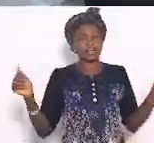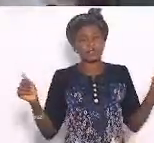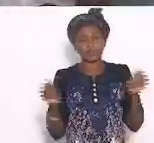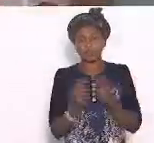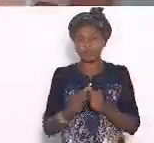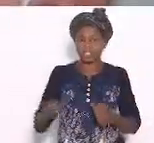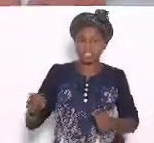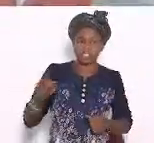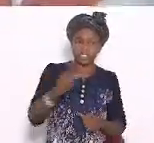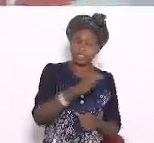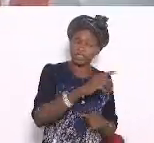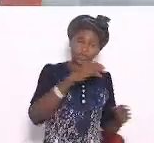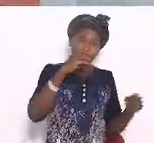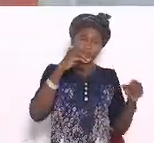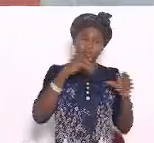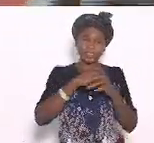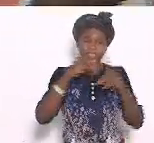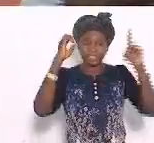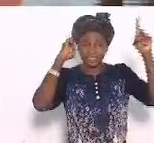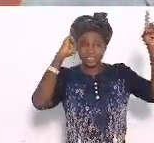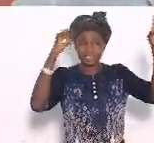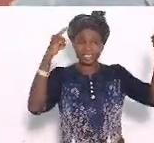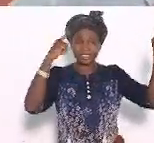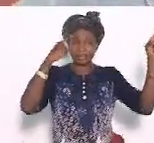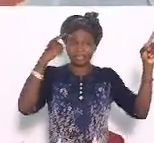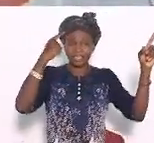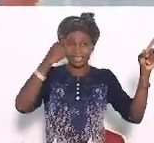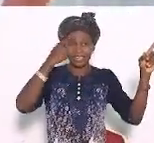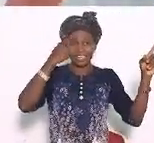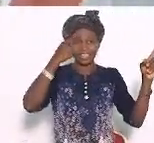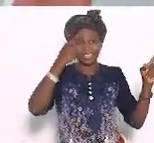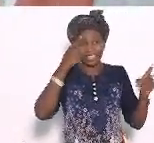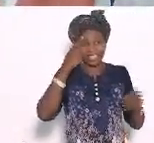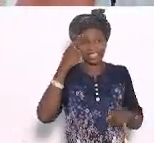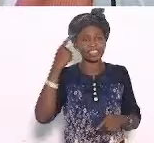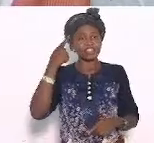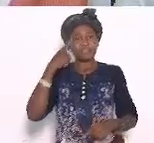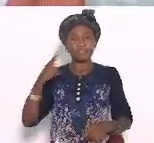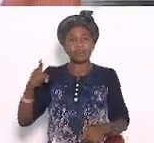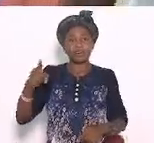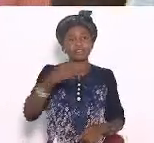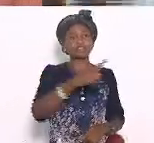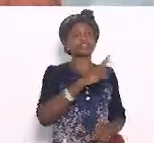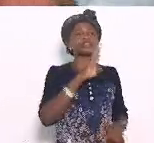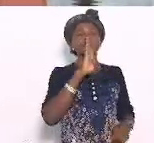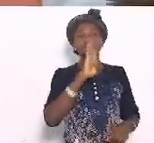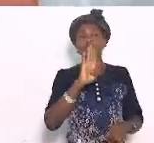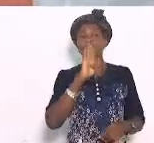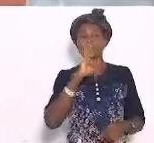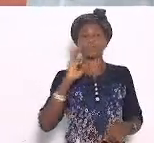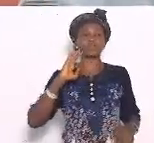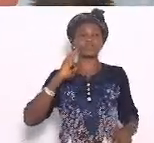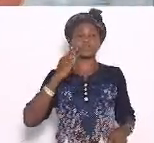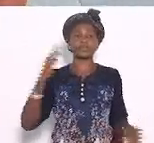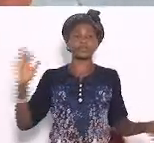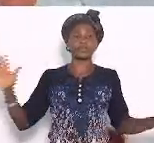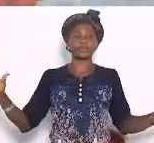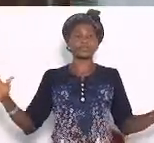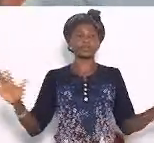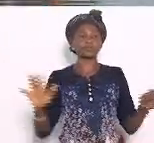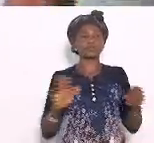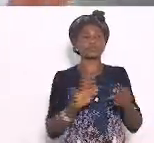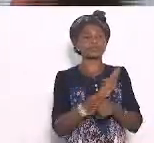a with you say for you to be fr to